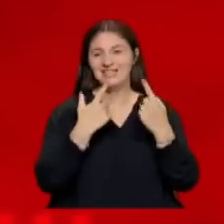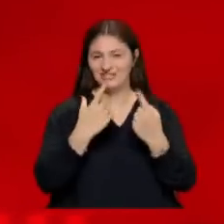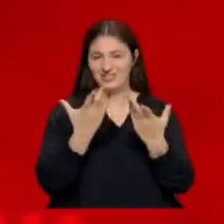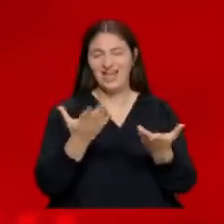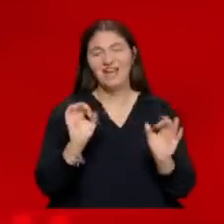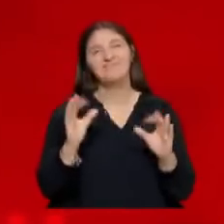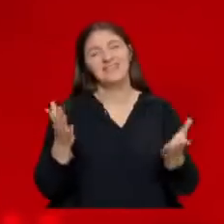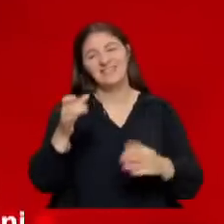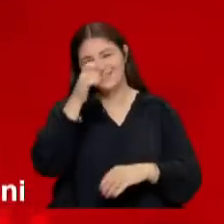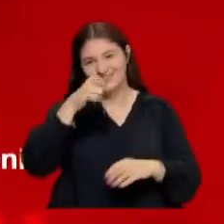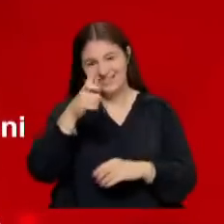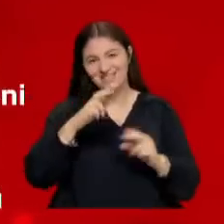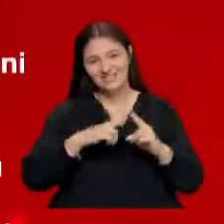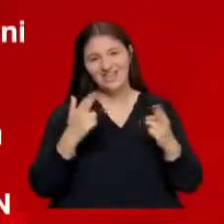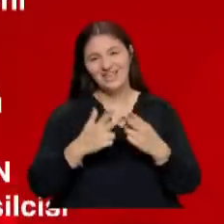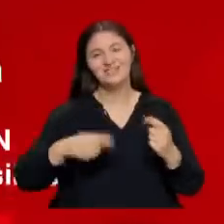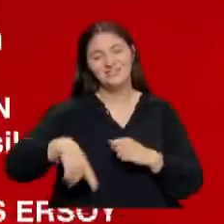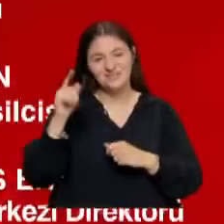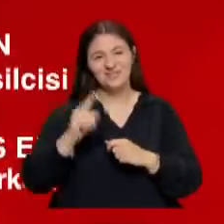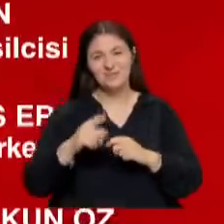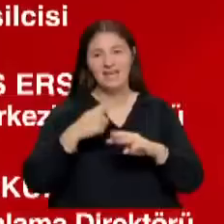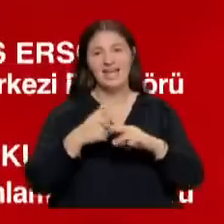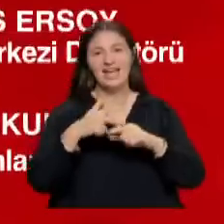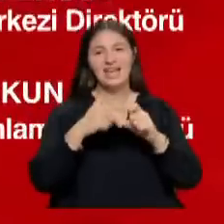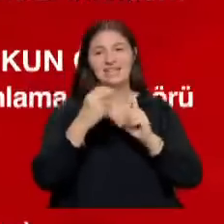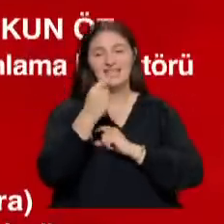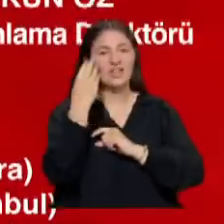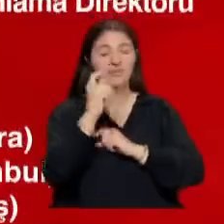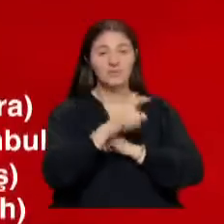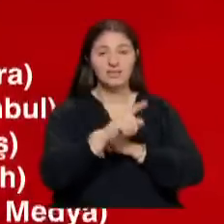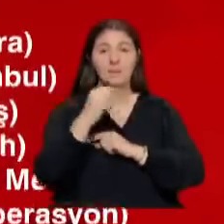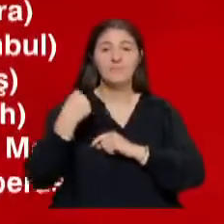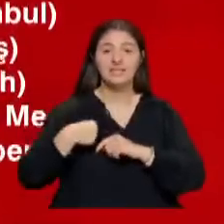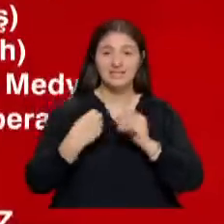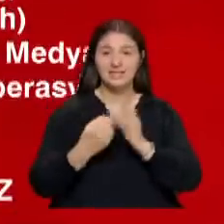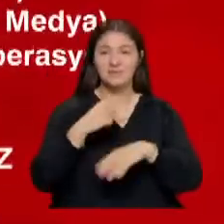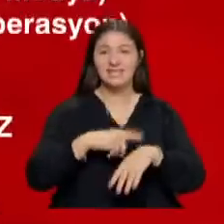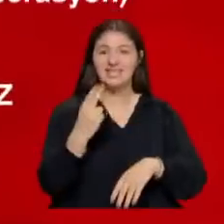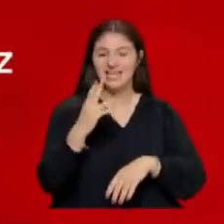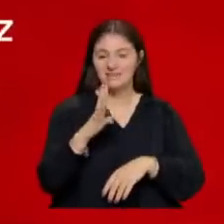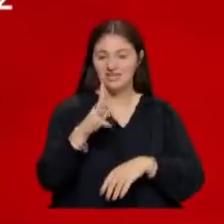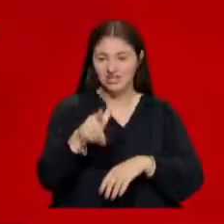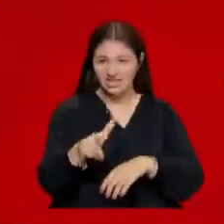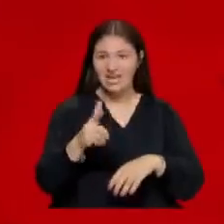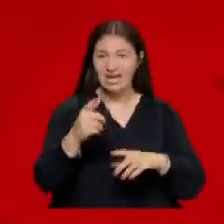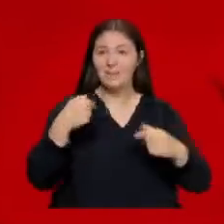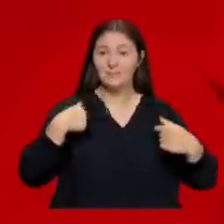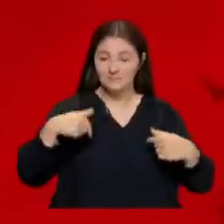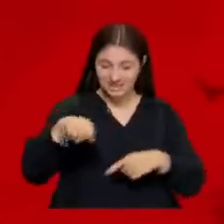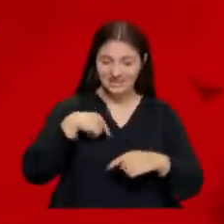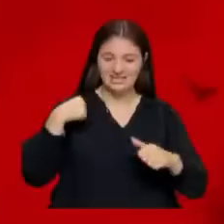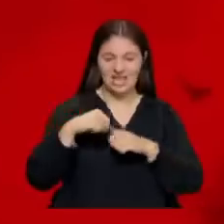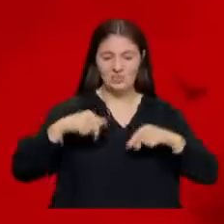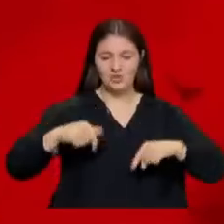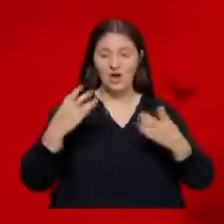diyecek Elbette Türkiye'nin dünyanın gündemini Ezgi gezegenden öğreneceksiniz Pazartesi sabah saatler 7.45'i gösterdiğinde Biz yeniden